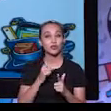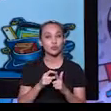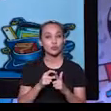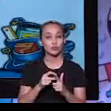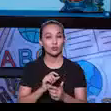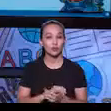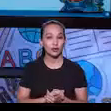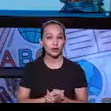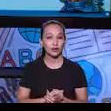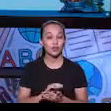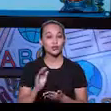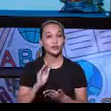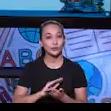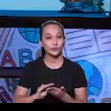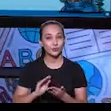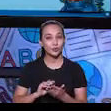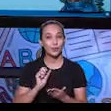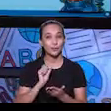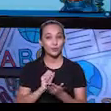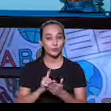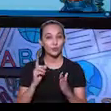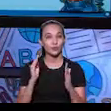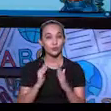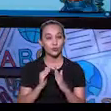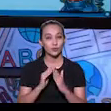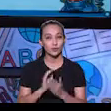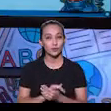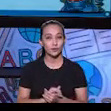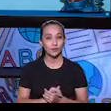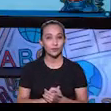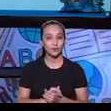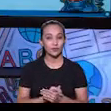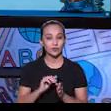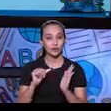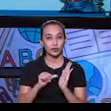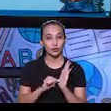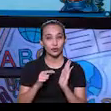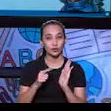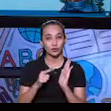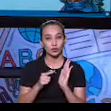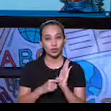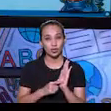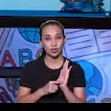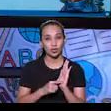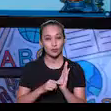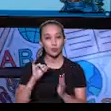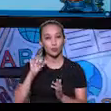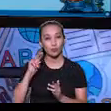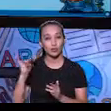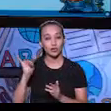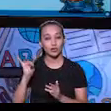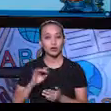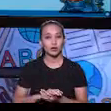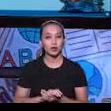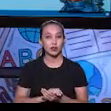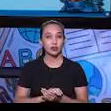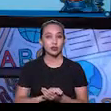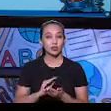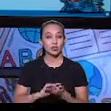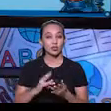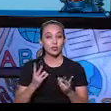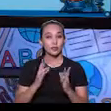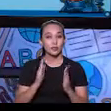Я думаю, вы и запишите задание домой. Упражнение 6 и 7 на странице 9